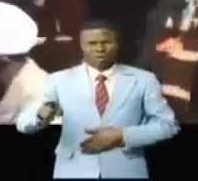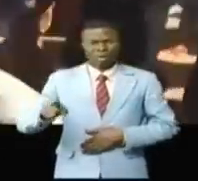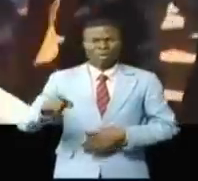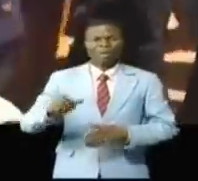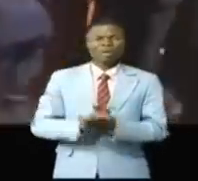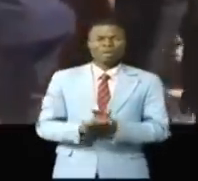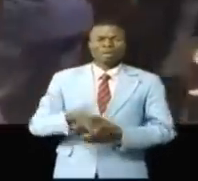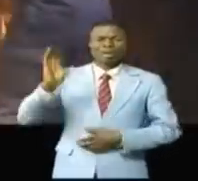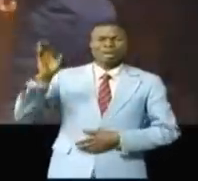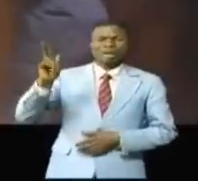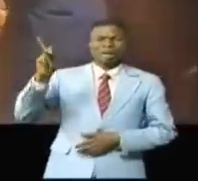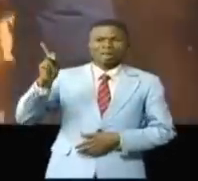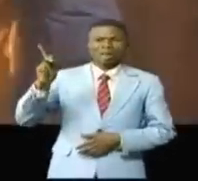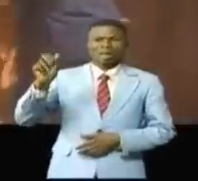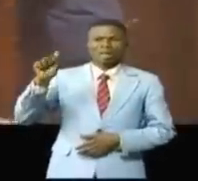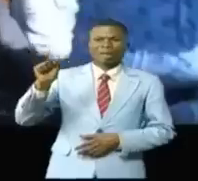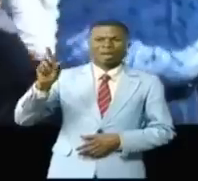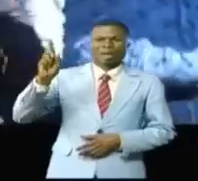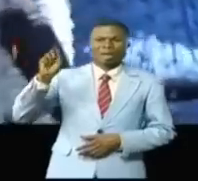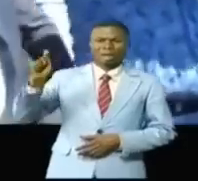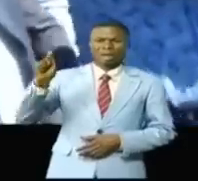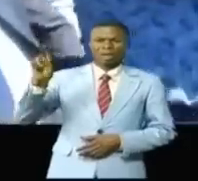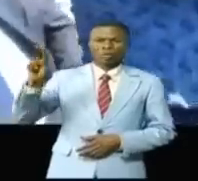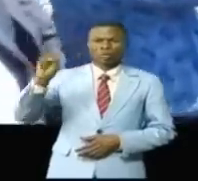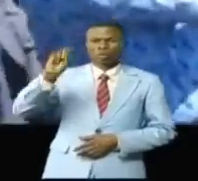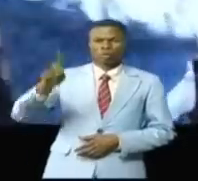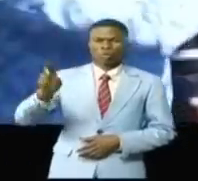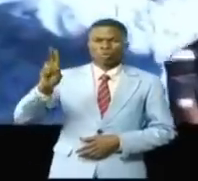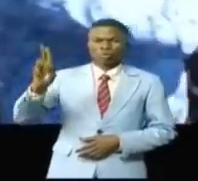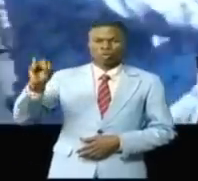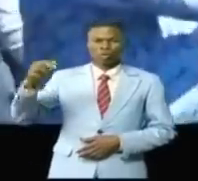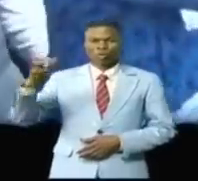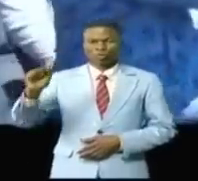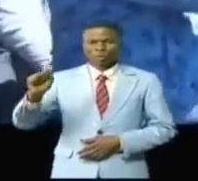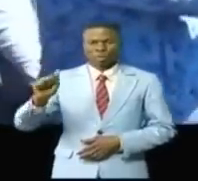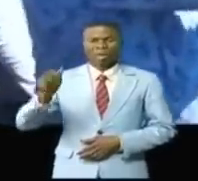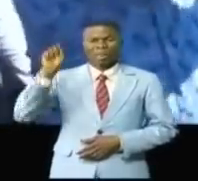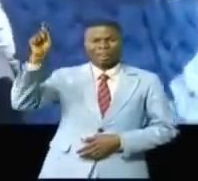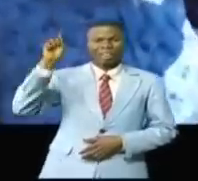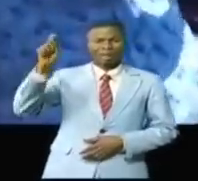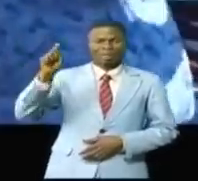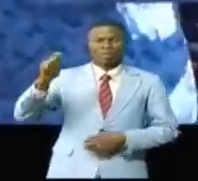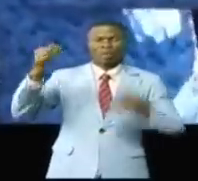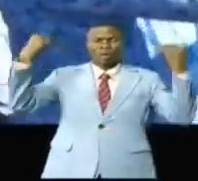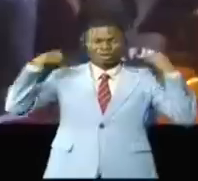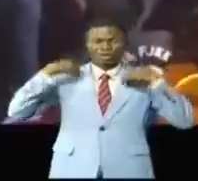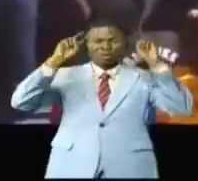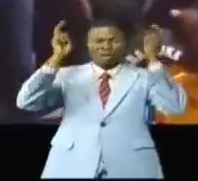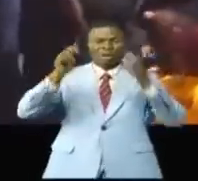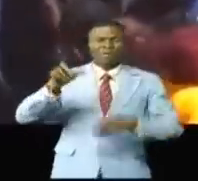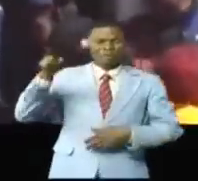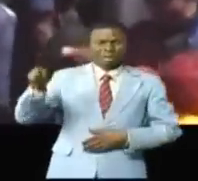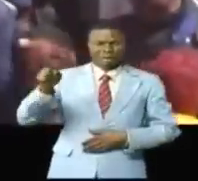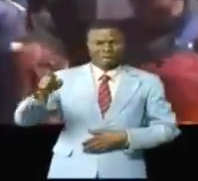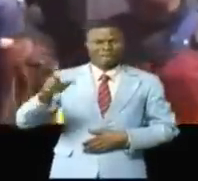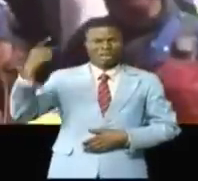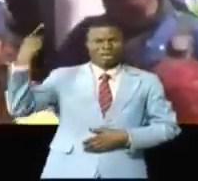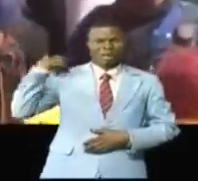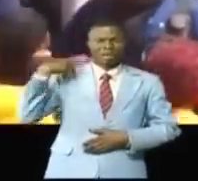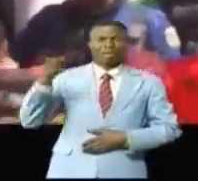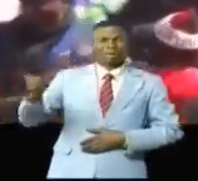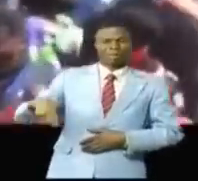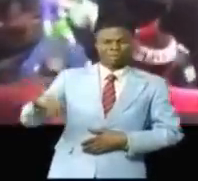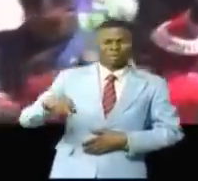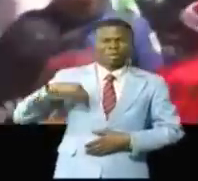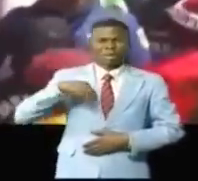village Katouzembe sous la route de Kolwezi. Témoin de cet événement, le maire de Likasi, Petre Kapande, quelques députés provinciaux,